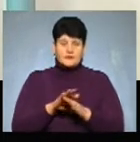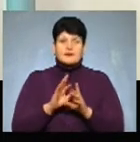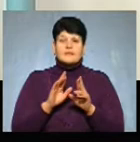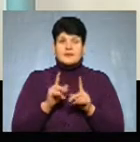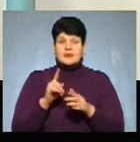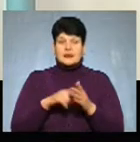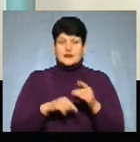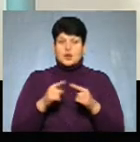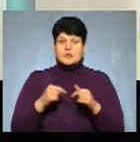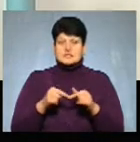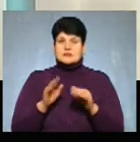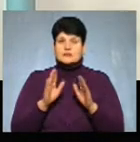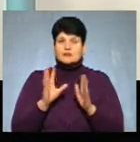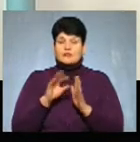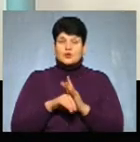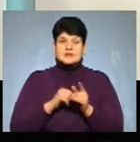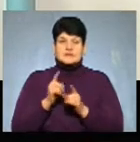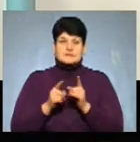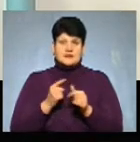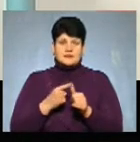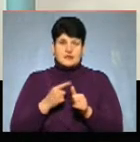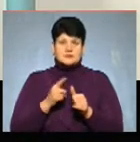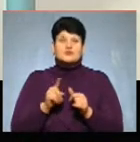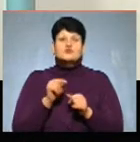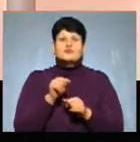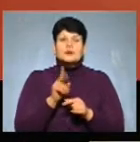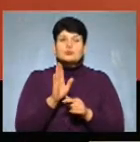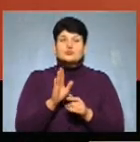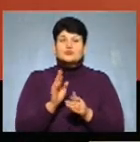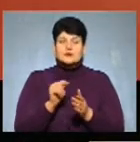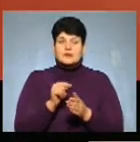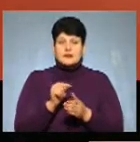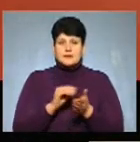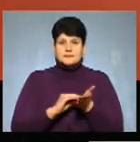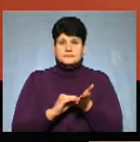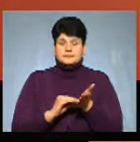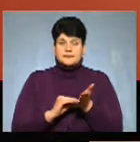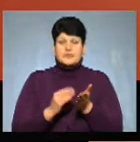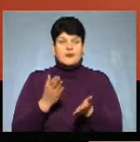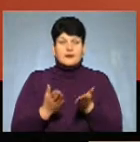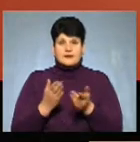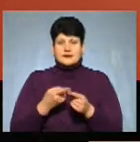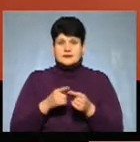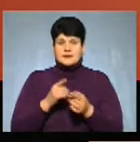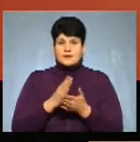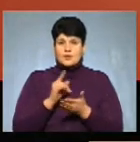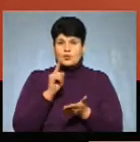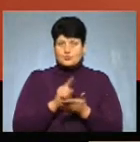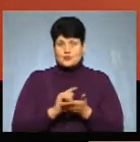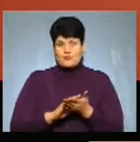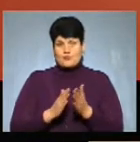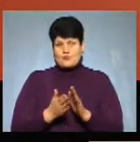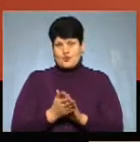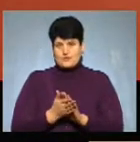релігійні організації будуть вносити свої зміни до назви. Власне, що вони там будуть зазначати. Але це є